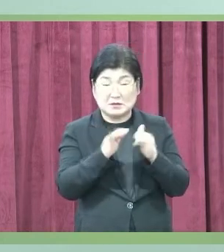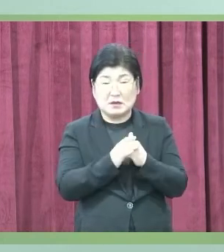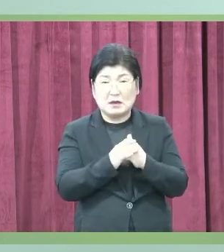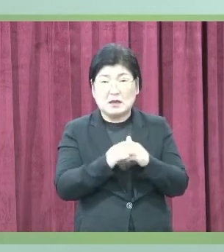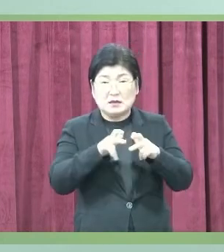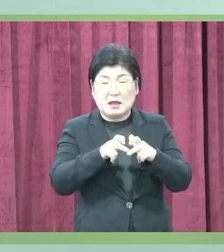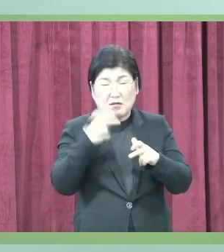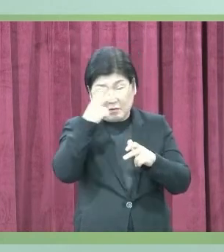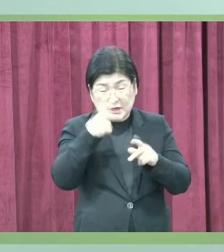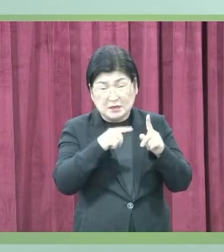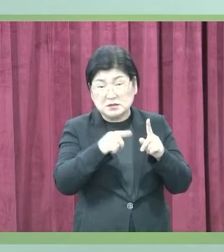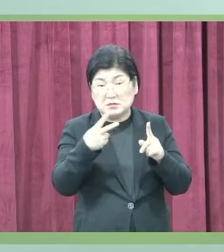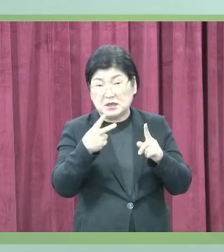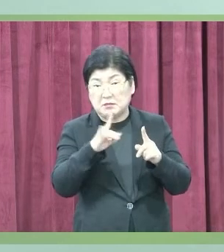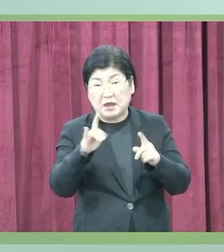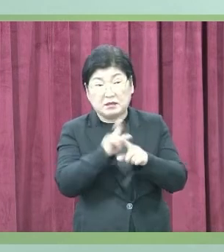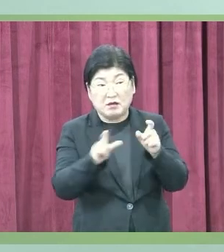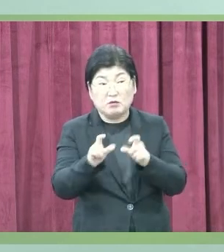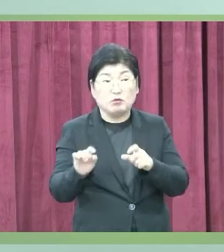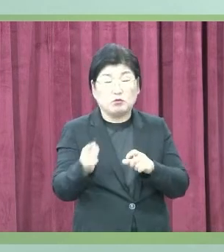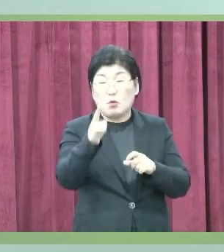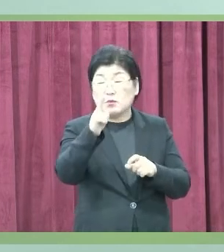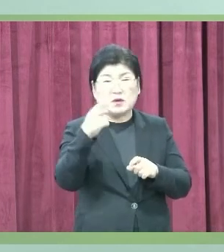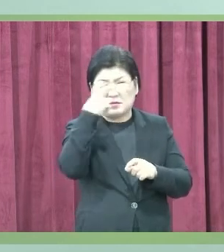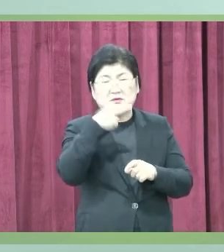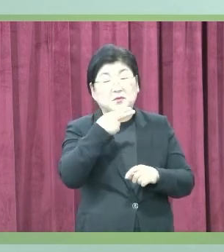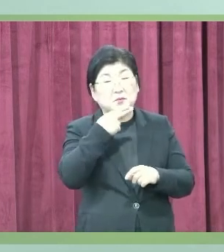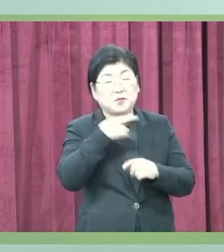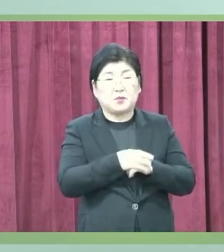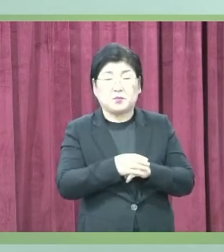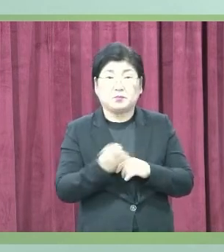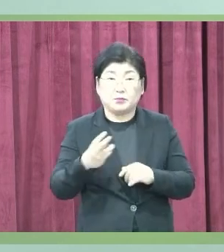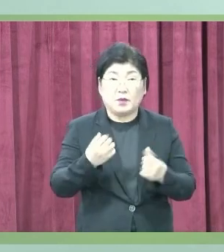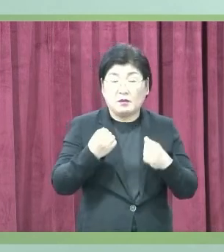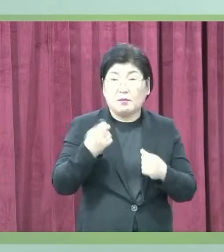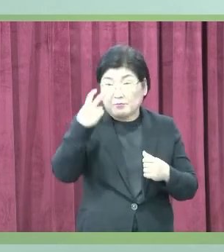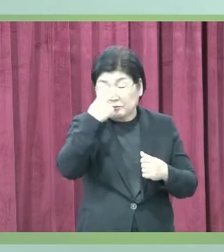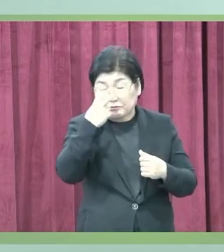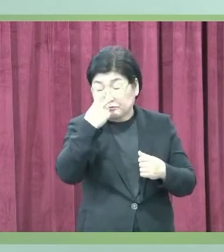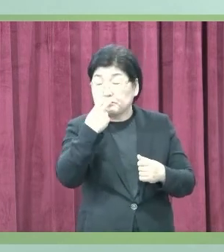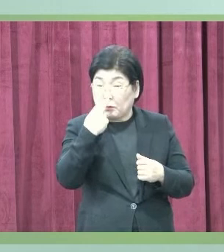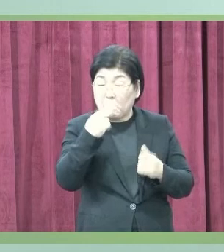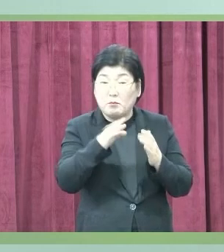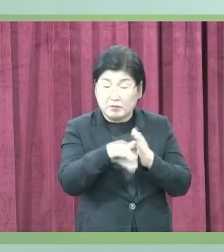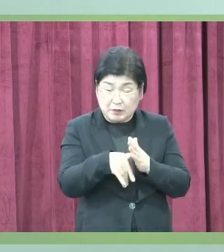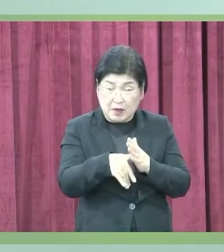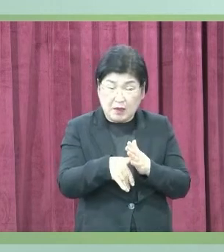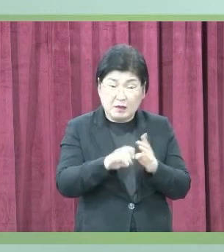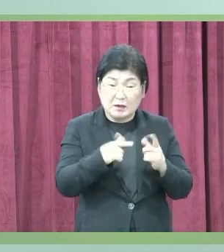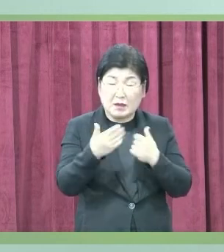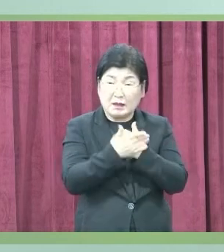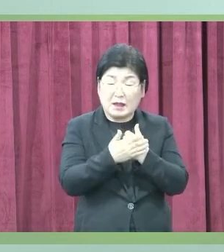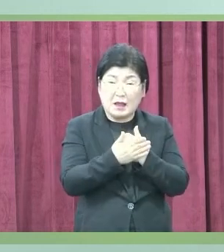미수검률이 1.1배 더 높은 것으로 나타났고요. 요거는 앞서 건강보험 같은 경우에는 의료급여에서